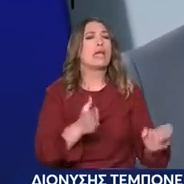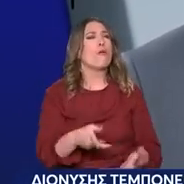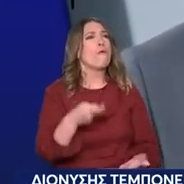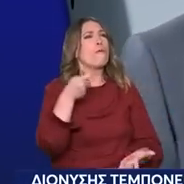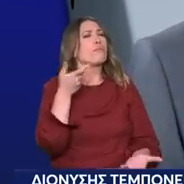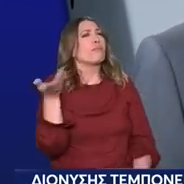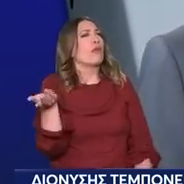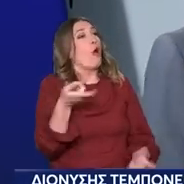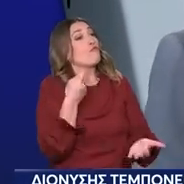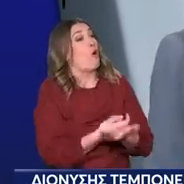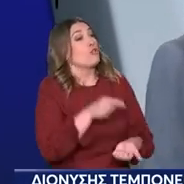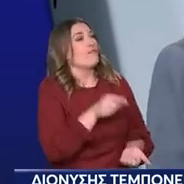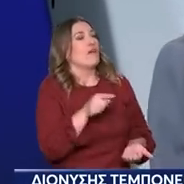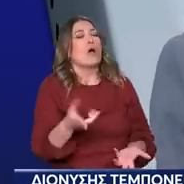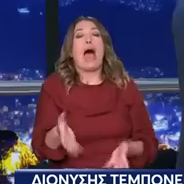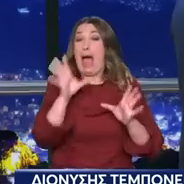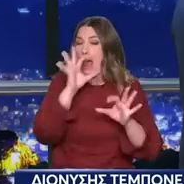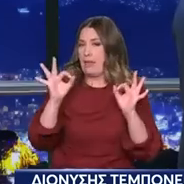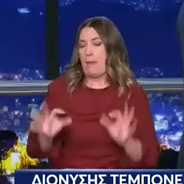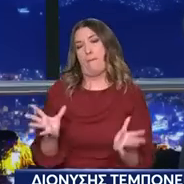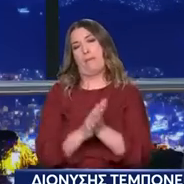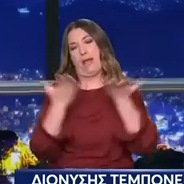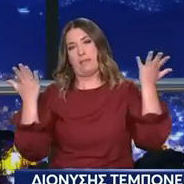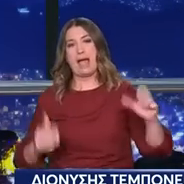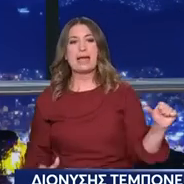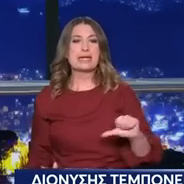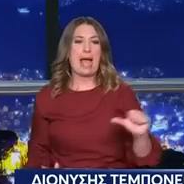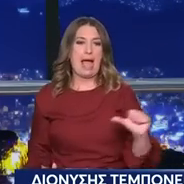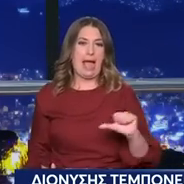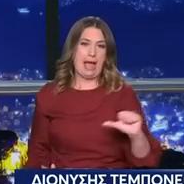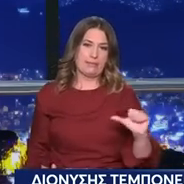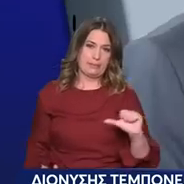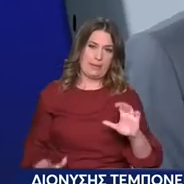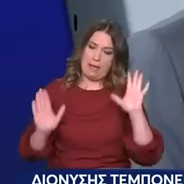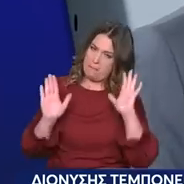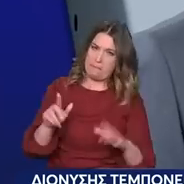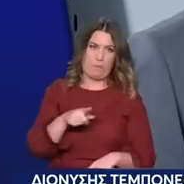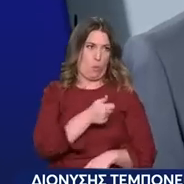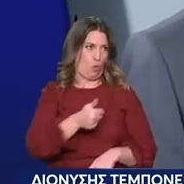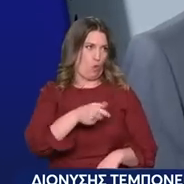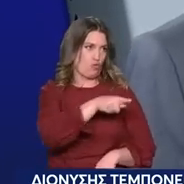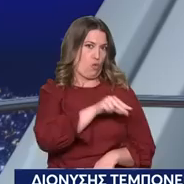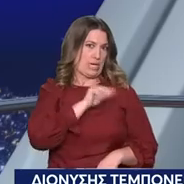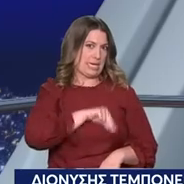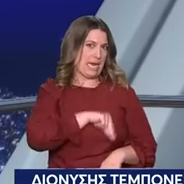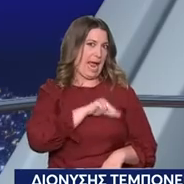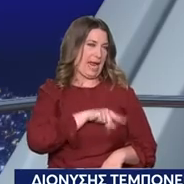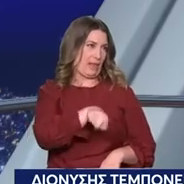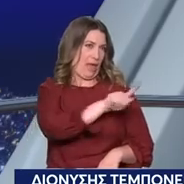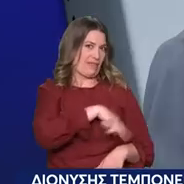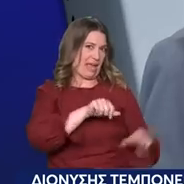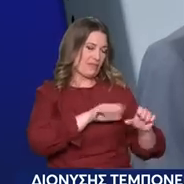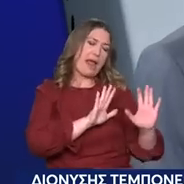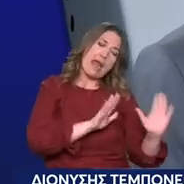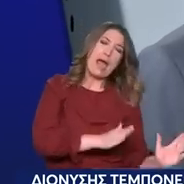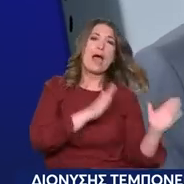για ένα μέρος τους. Άρα λοιπόν από τα καύσιμα, αυτά τα λεφτά που λέτε δεν υπάρχουν. Δεν μπορείτε να τα βρείτε από τα υπερκέρδη. Επίσης, κάτι άλλο.